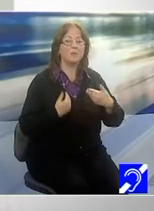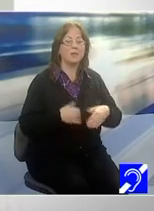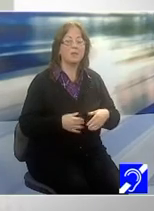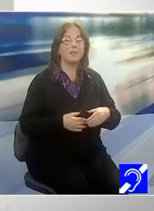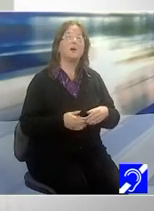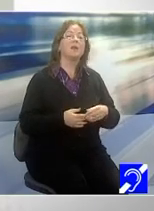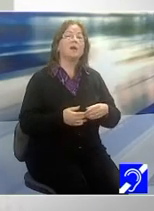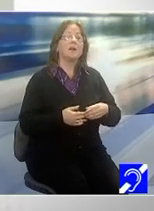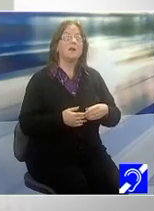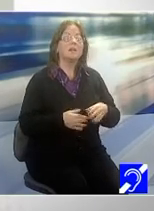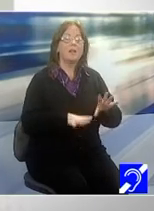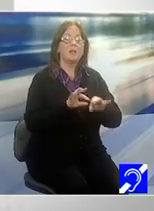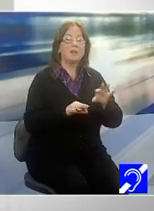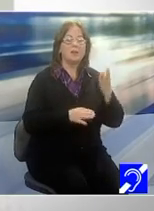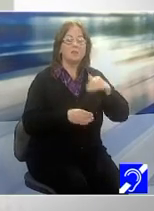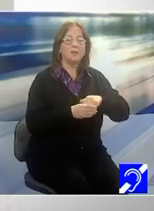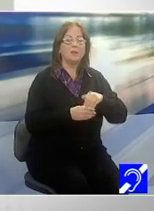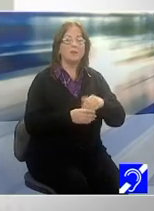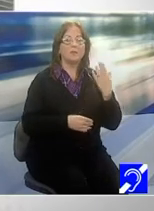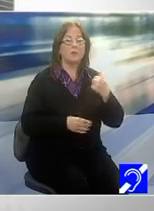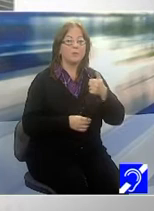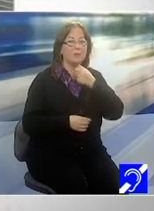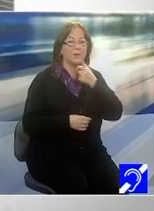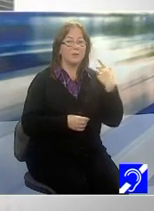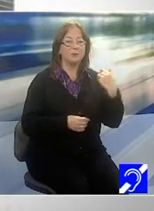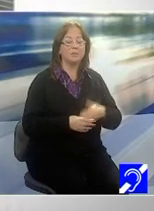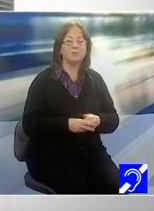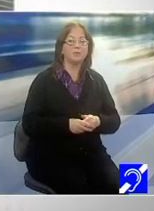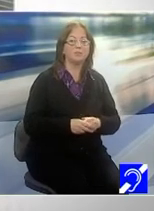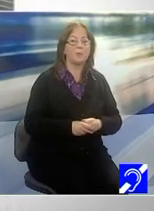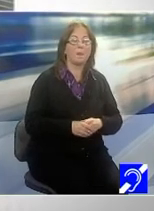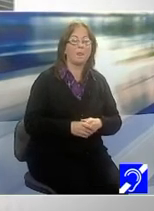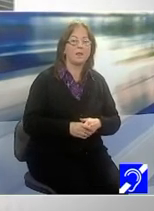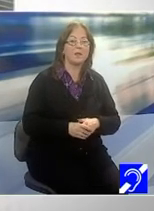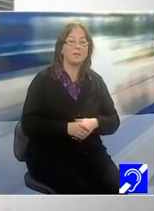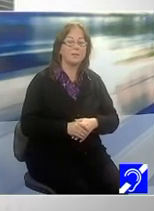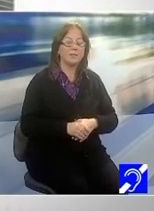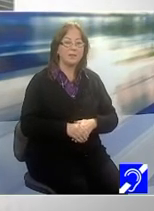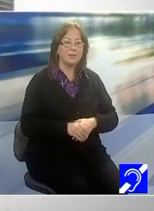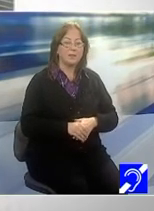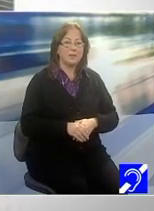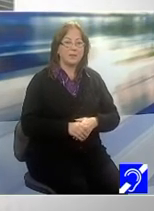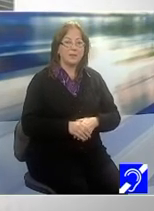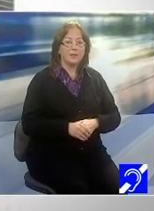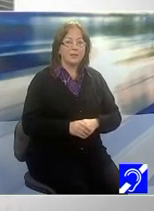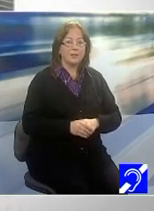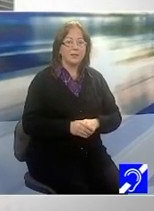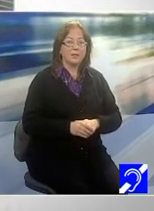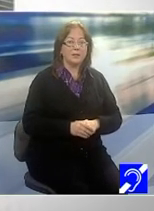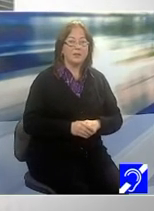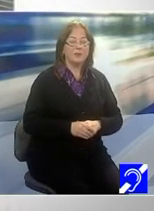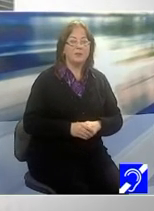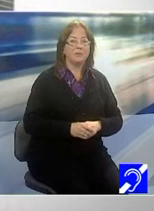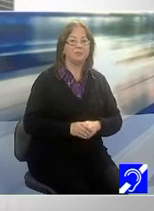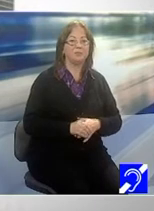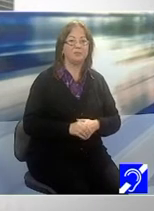Acele chestiuni tehnice, până la urmă, care au apărut inițial în programul de guvernare și apoi au fost scoase, legate de alegerea